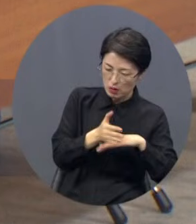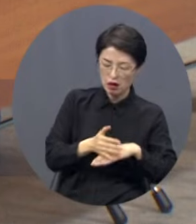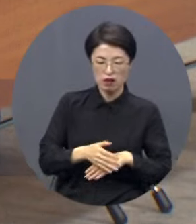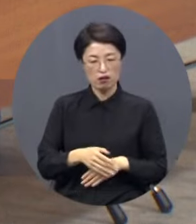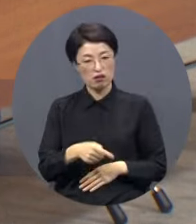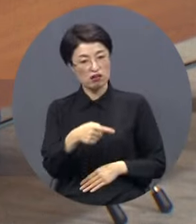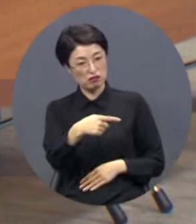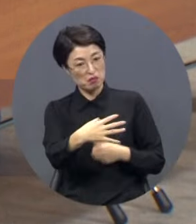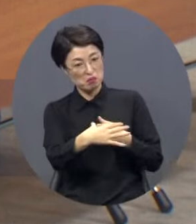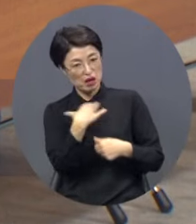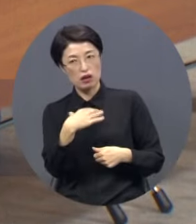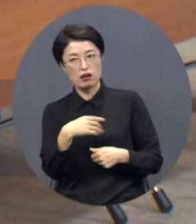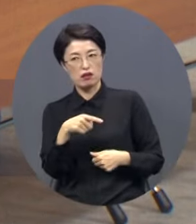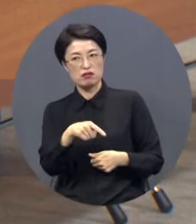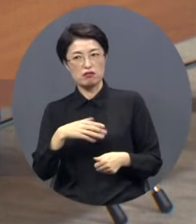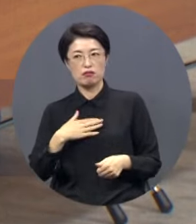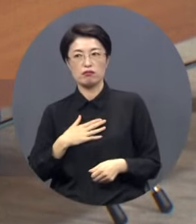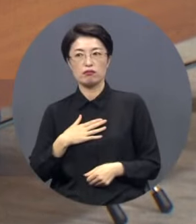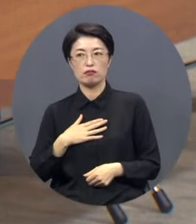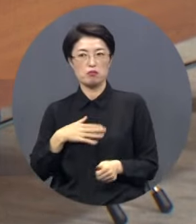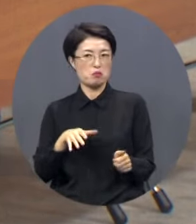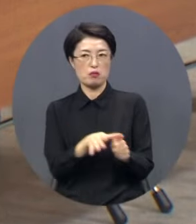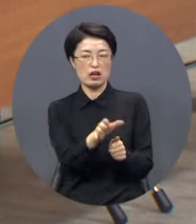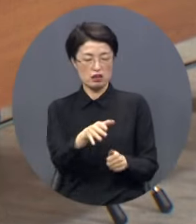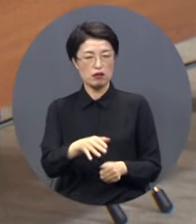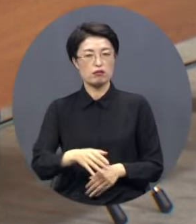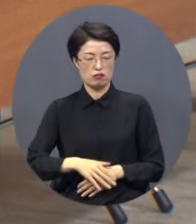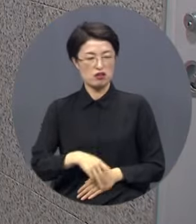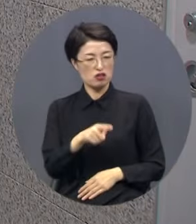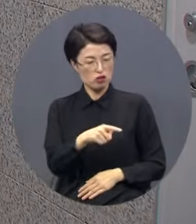앞으로. 봐봐. 어떻게 하는지. 나도.